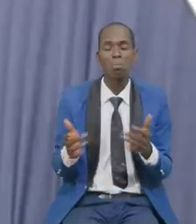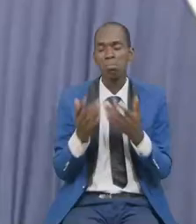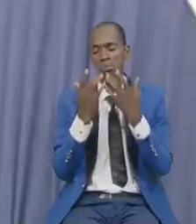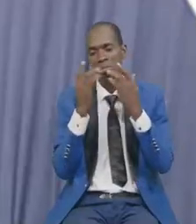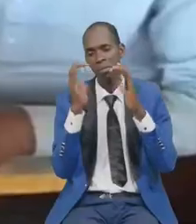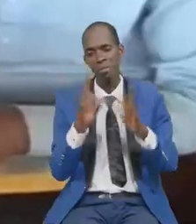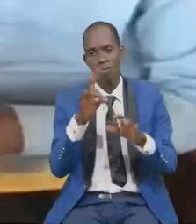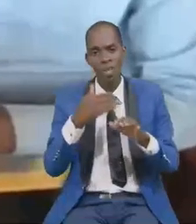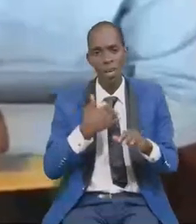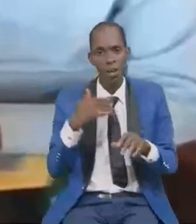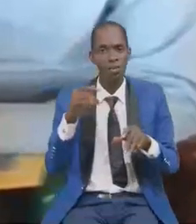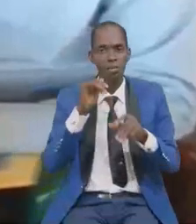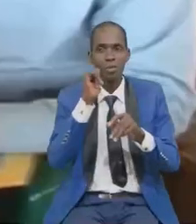toi.